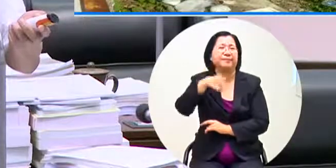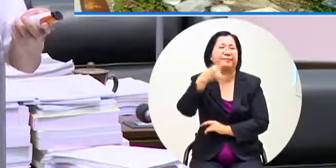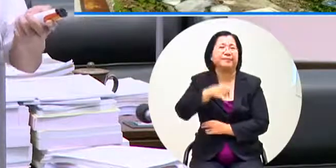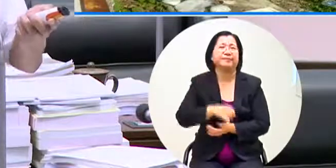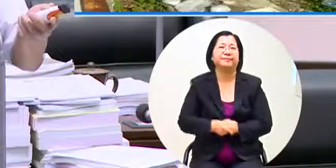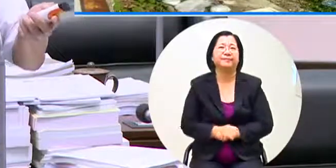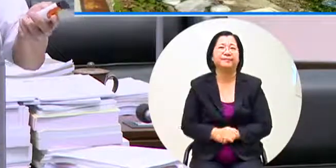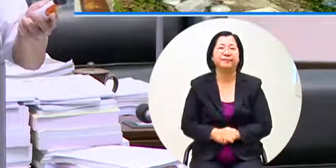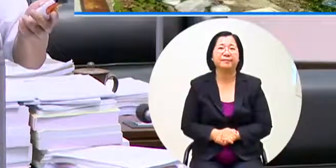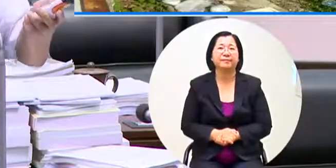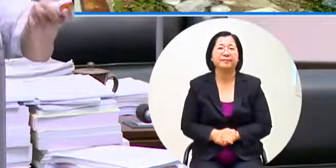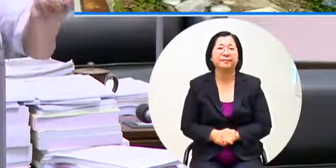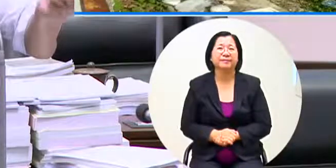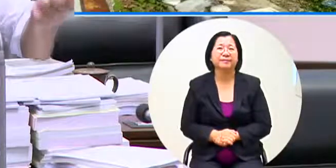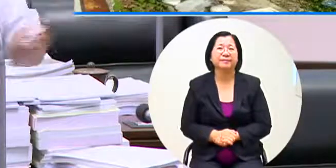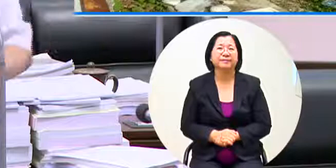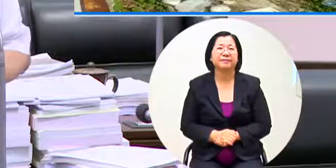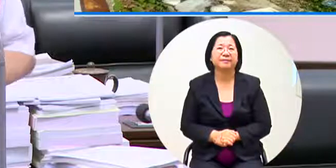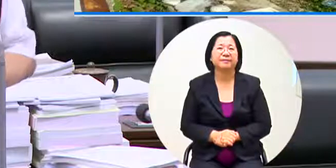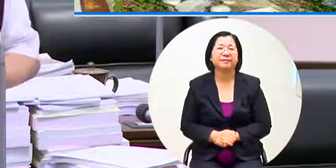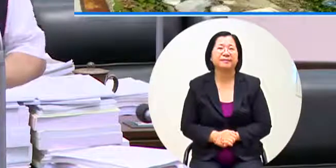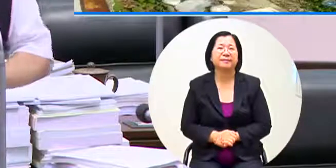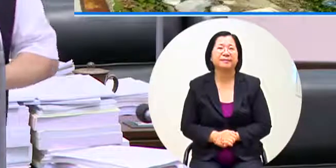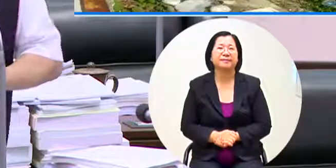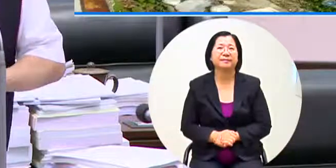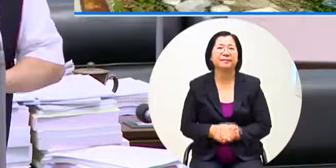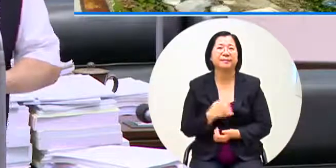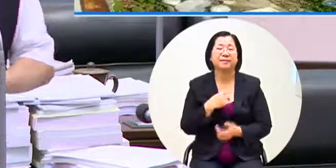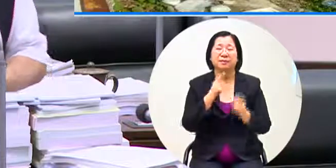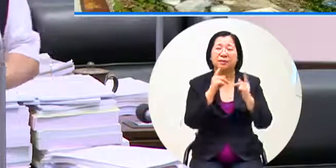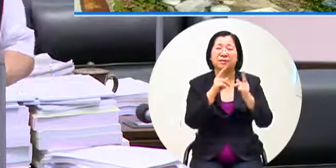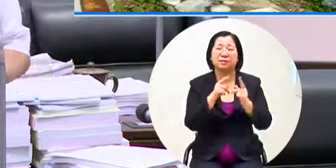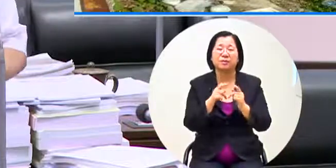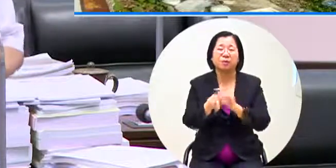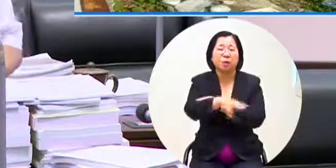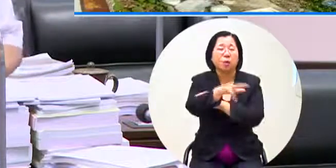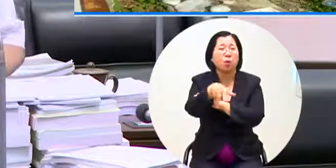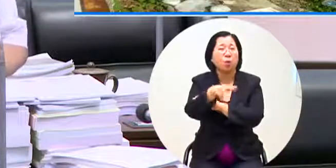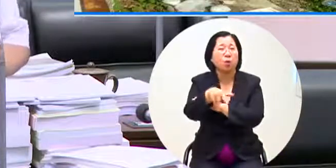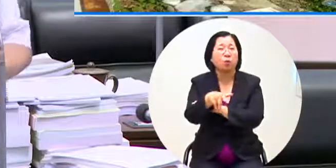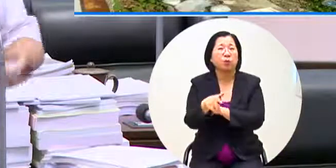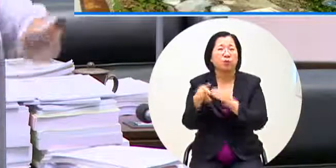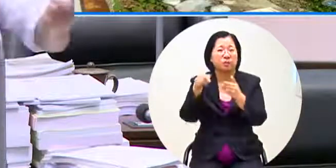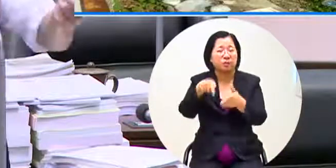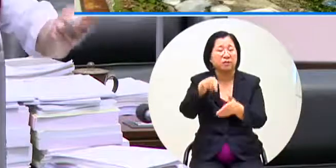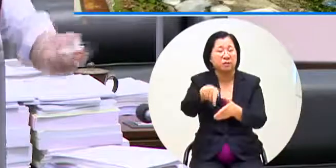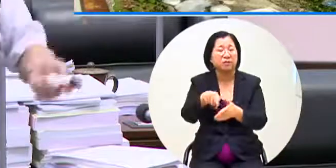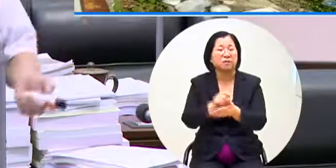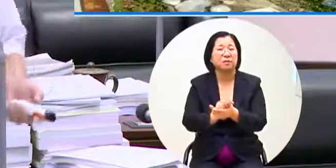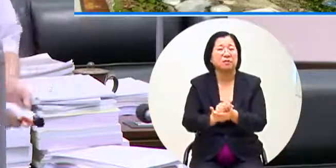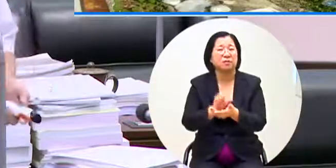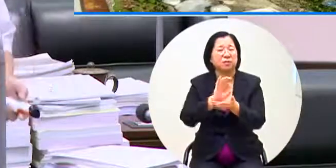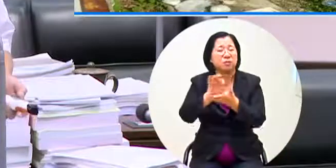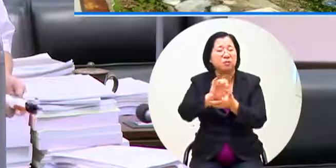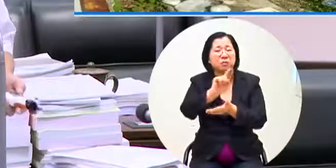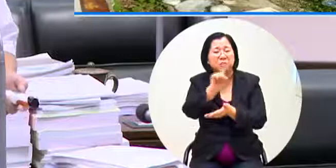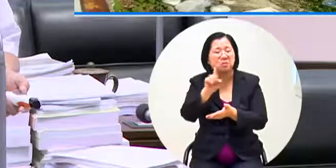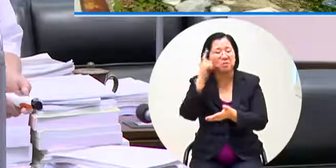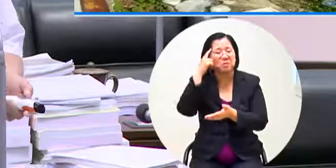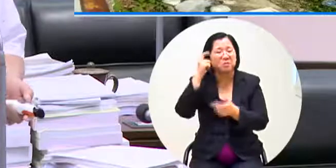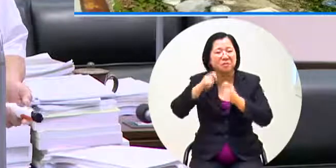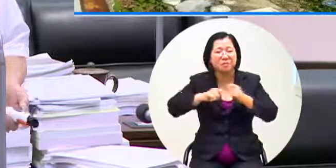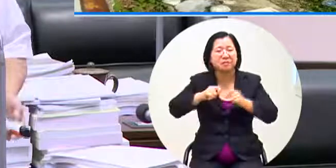吼，目前恁对这块抗敌有啥物做利用的这个计划无？来， 请局长。吴局长回